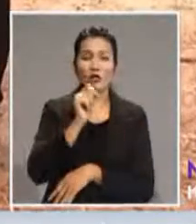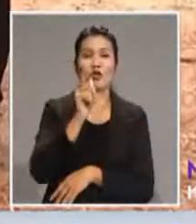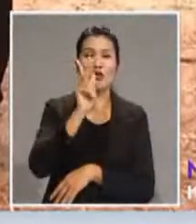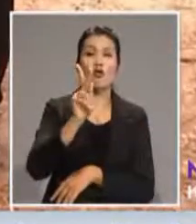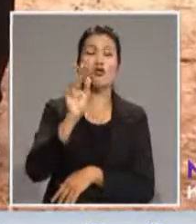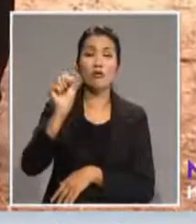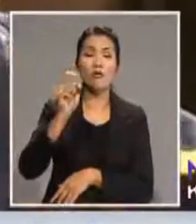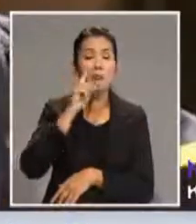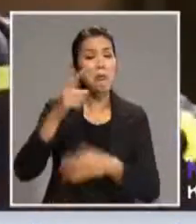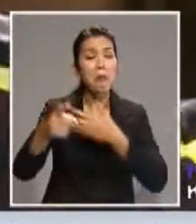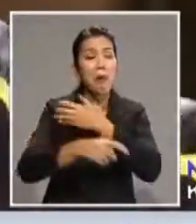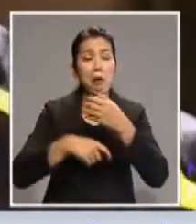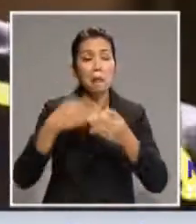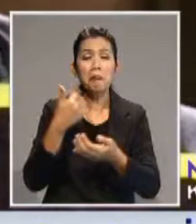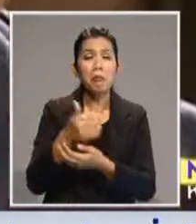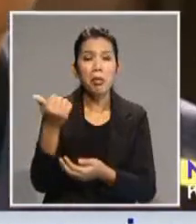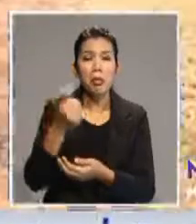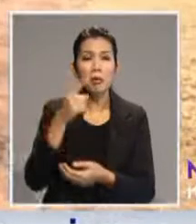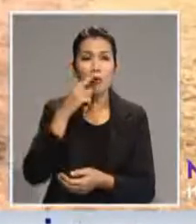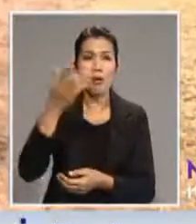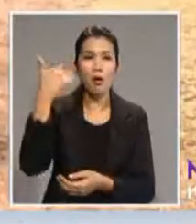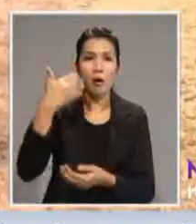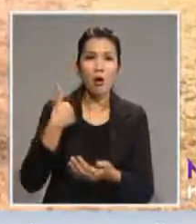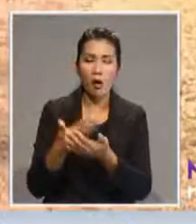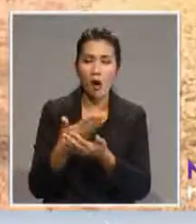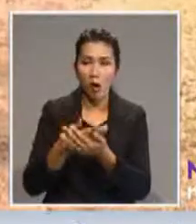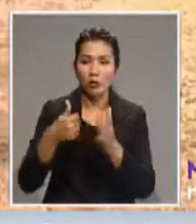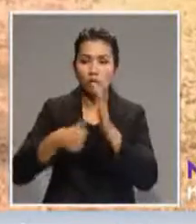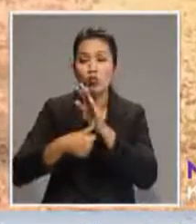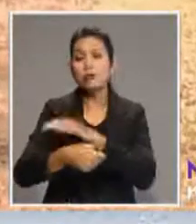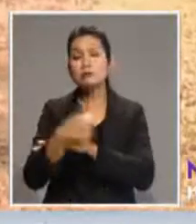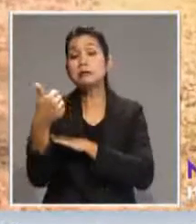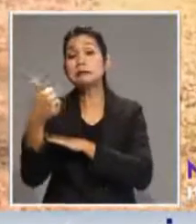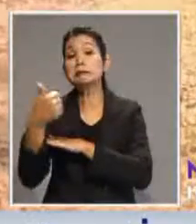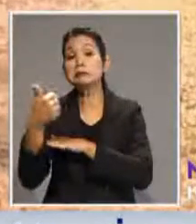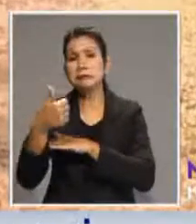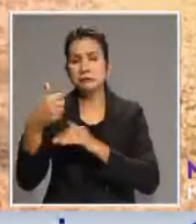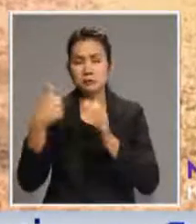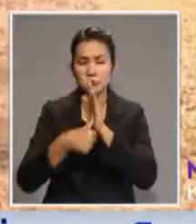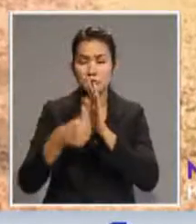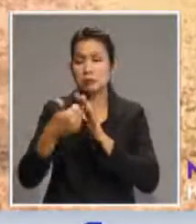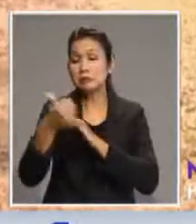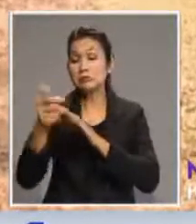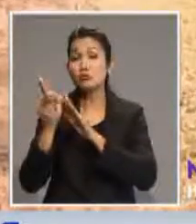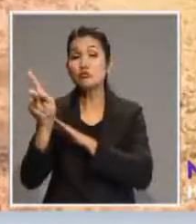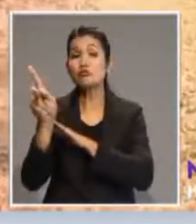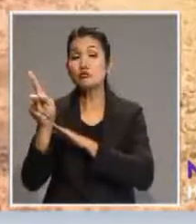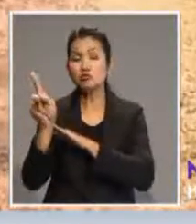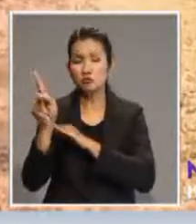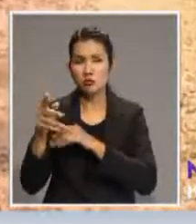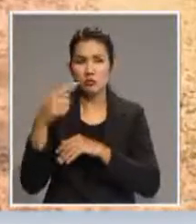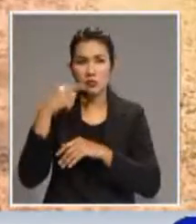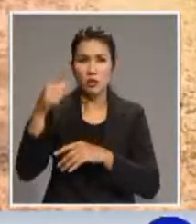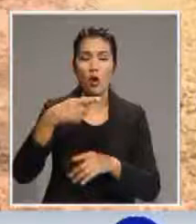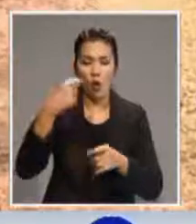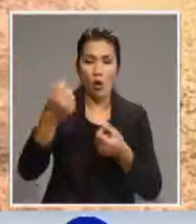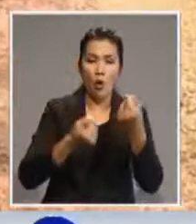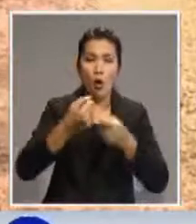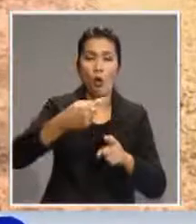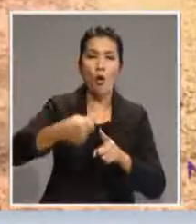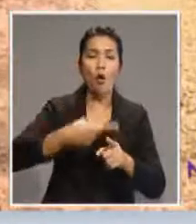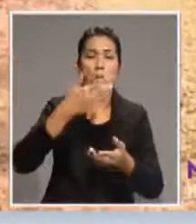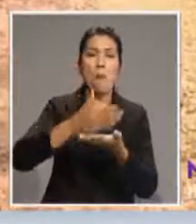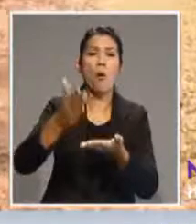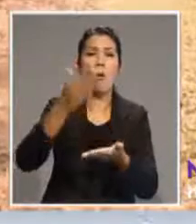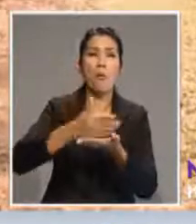ผลผลิตไม่ดีเหรอหรือว่ายังไงคะ ตอนแรกไปเอาเงินนอกระบบครับ อ๋อไปเอาหนี้นอกระบบมา เอามาทำไมอะคะ เออ ก็มาดาวรถ ดาวร